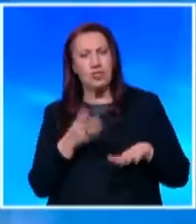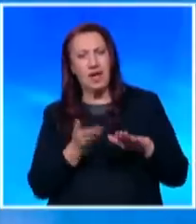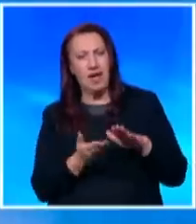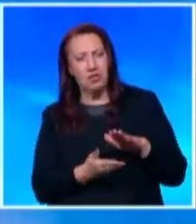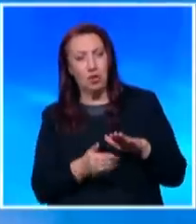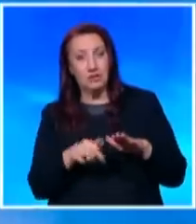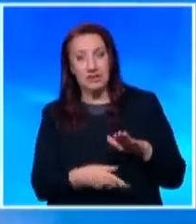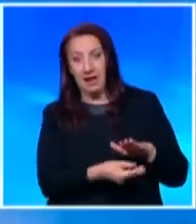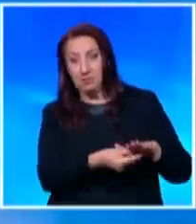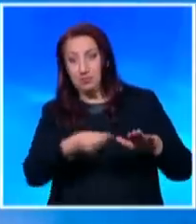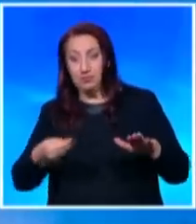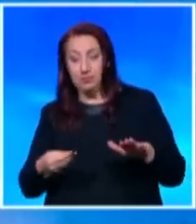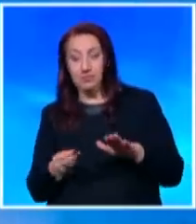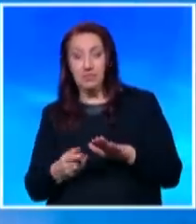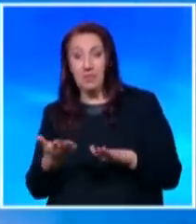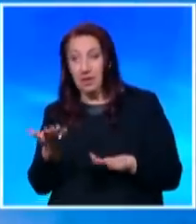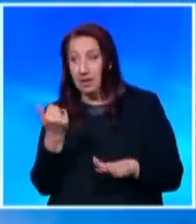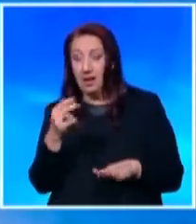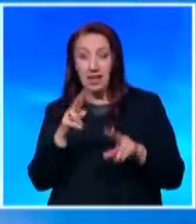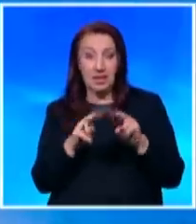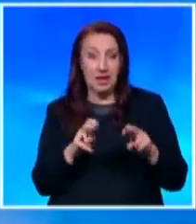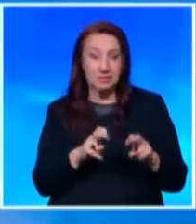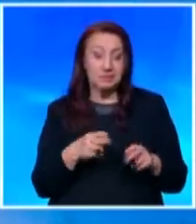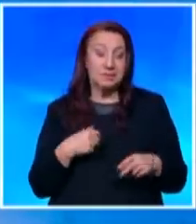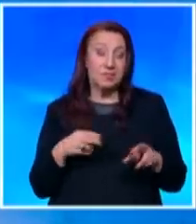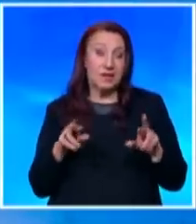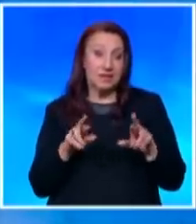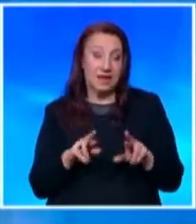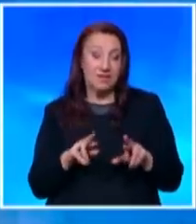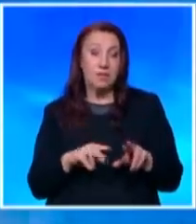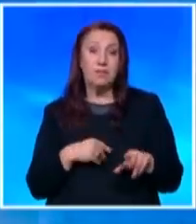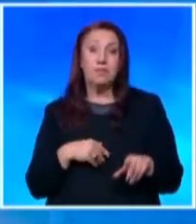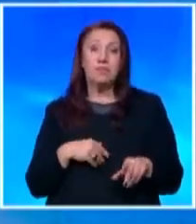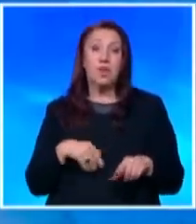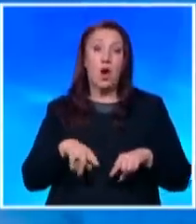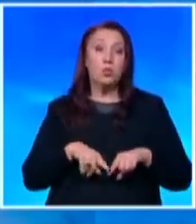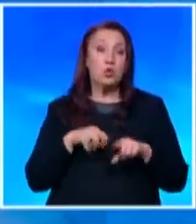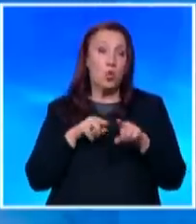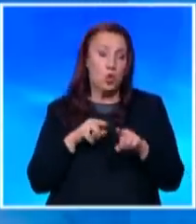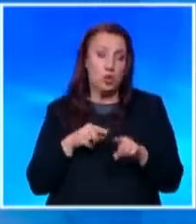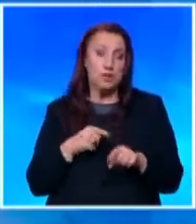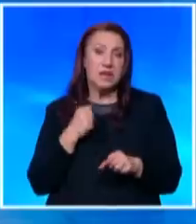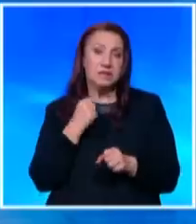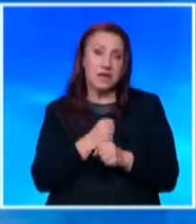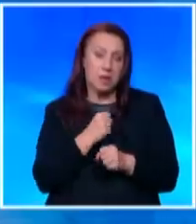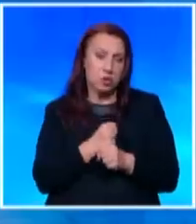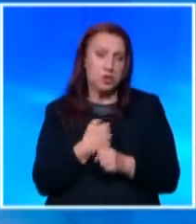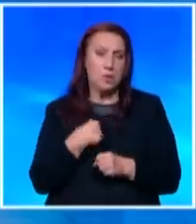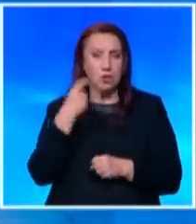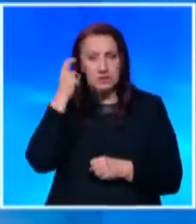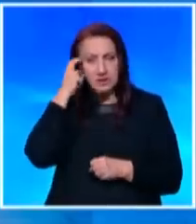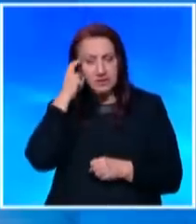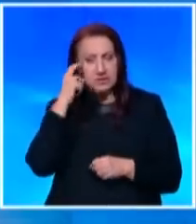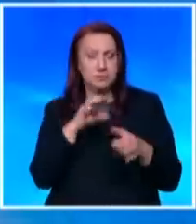надявам, че колегите, бившите ми колеги от прокуратурата са работили по съвест и по закон и винаги, когато